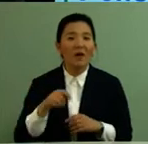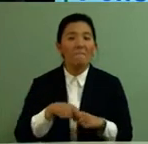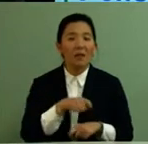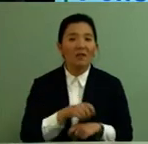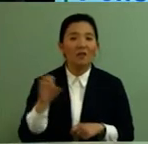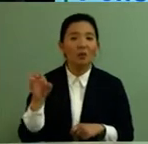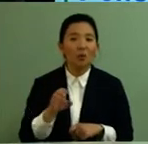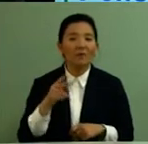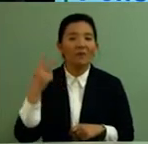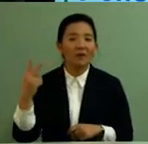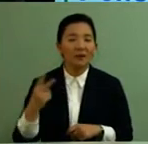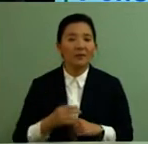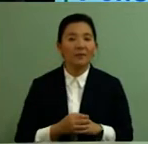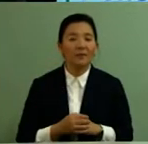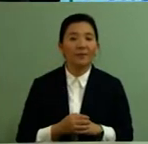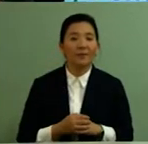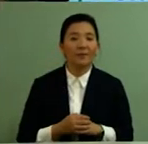метр на секунду квадрат.